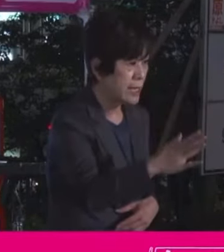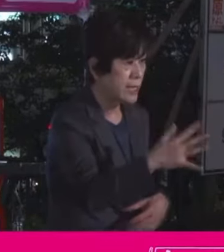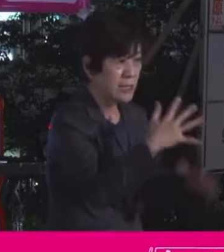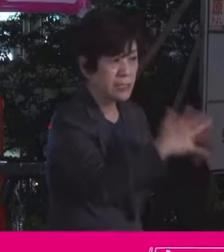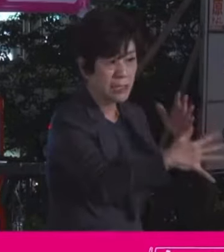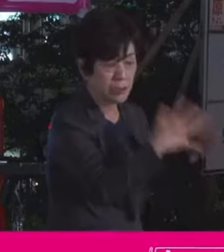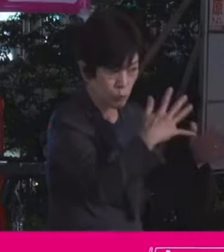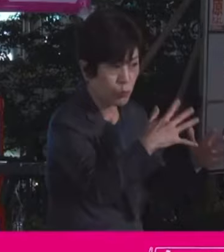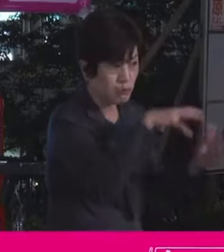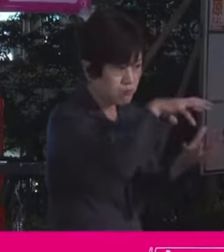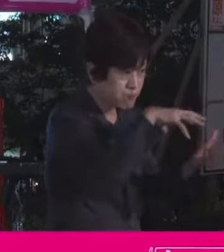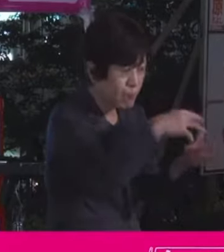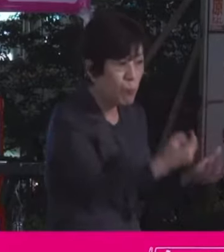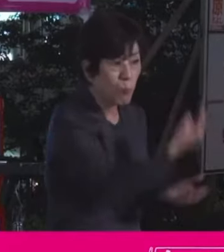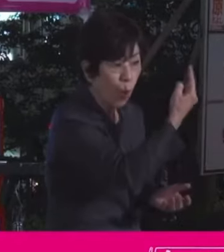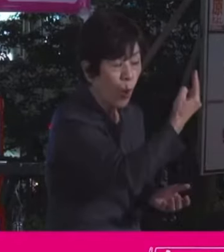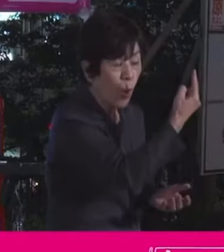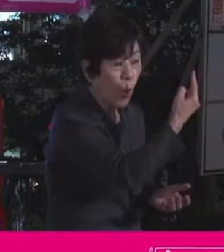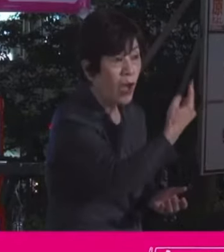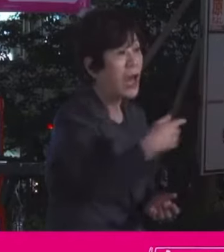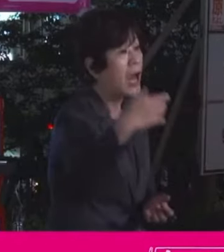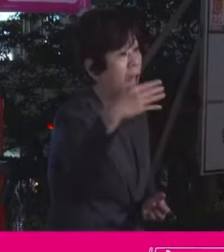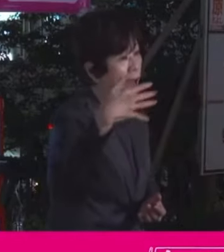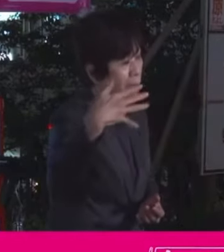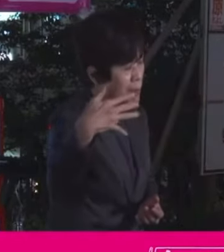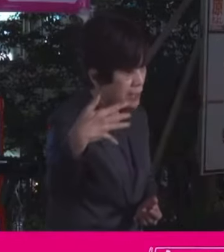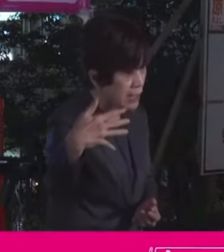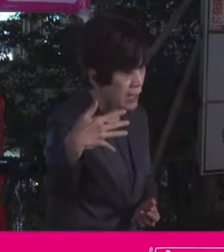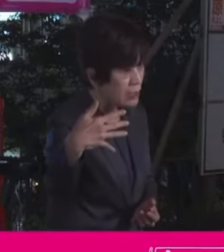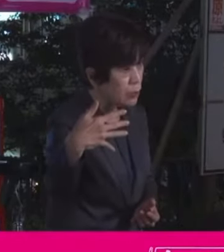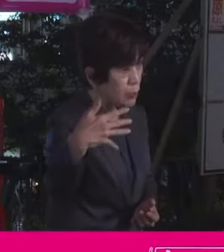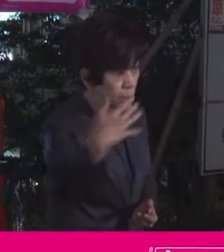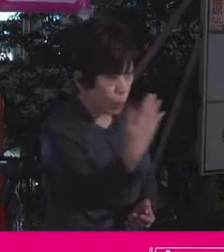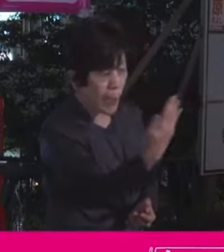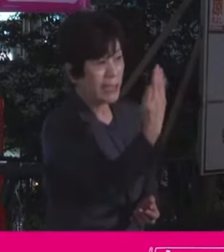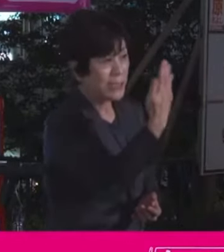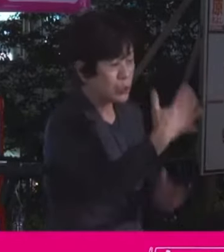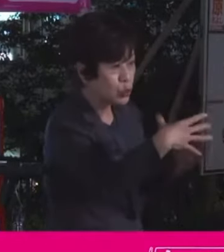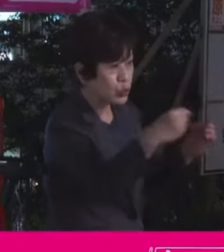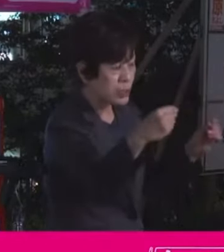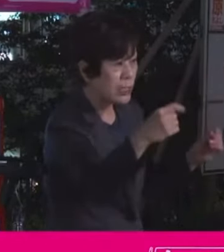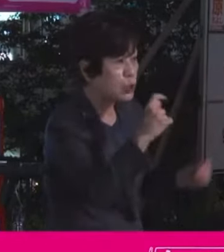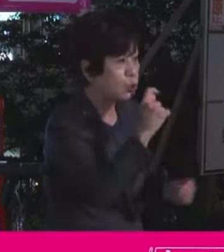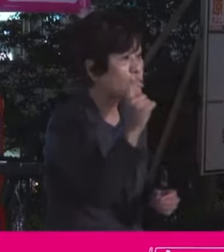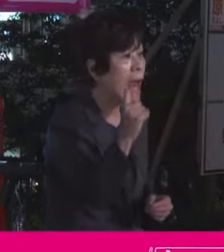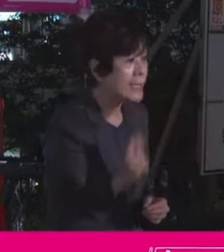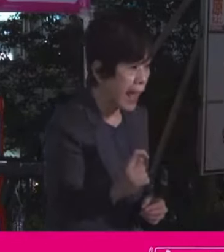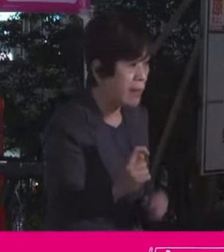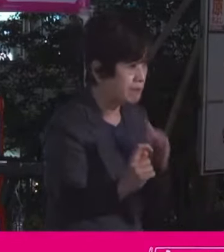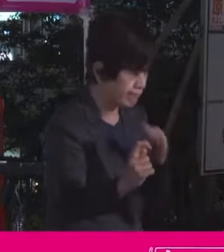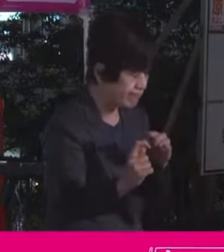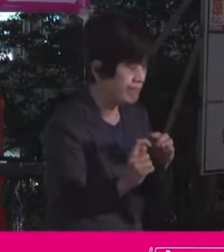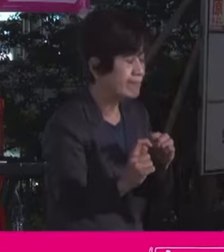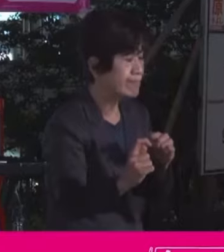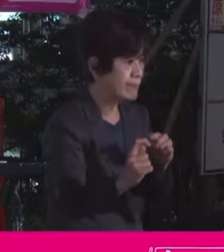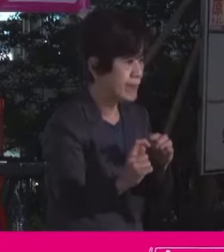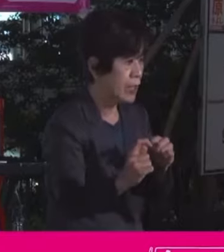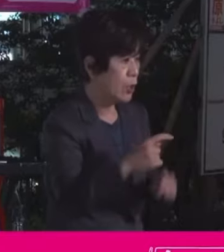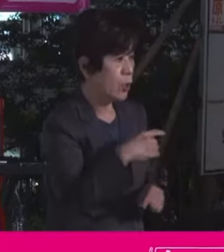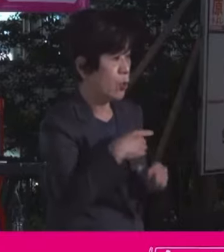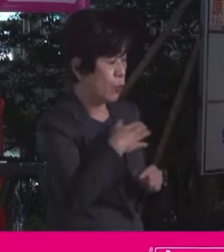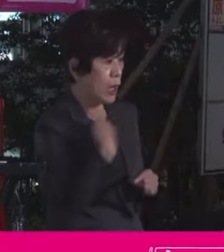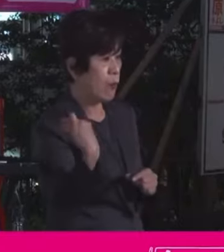。アメリカの仮想敵国の目の前にいる国、ウクライナでしょ、我々もそうじゃない